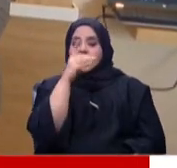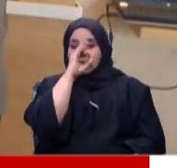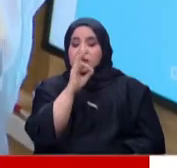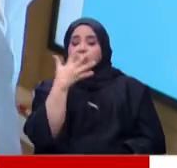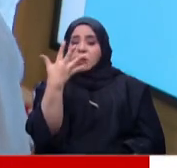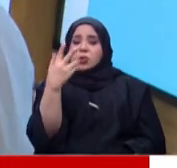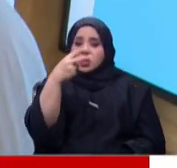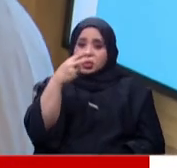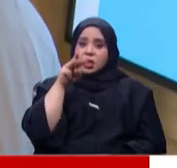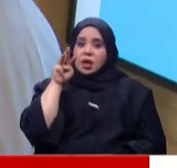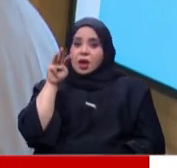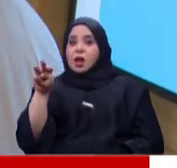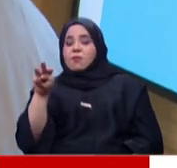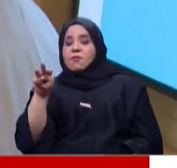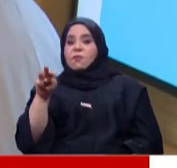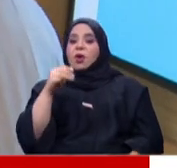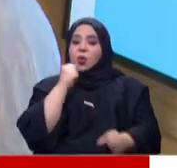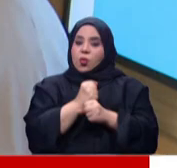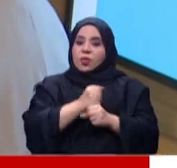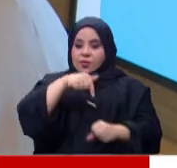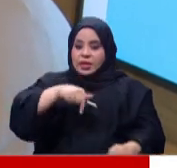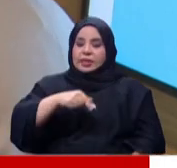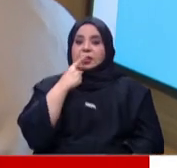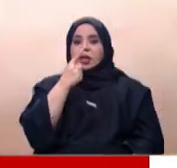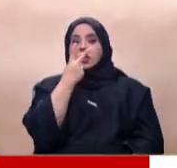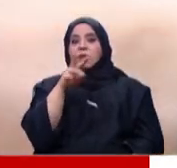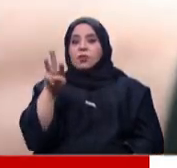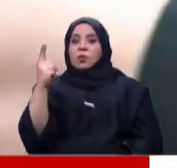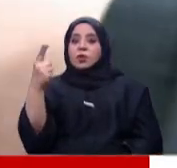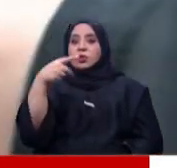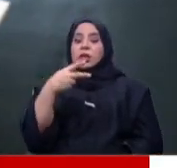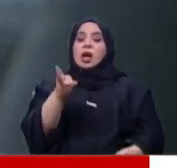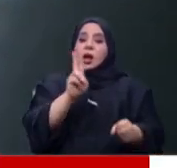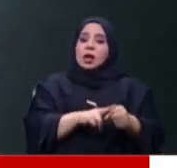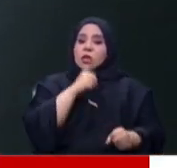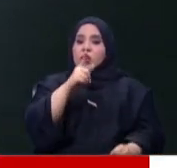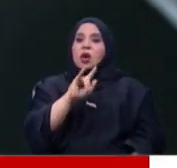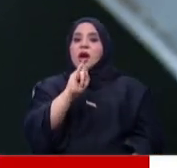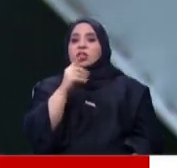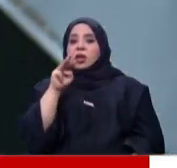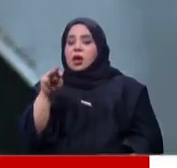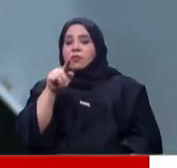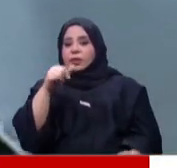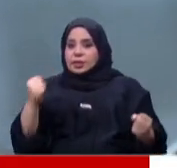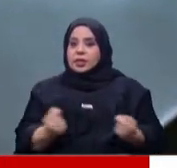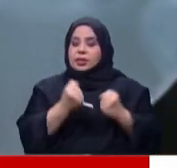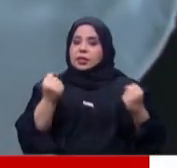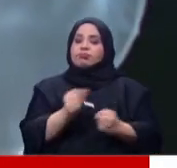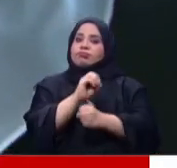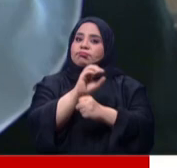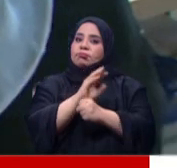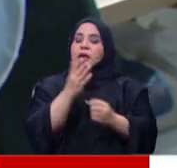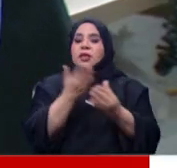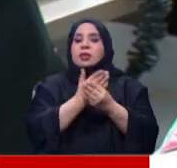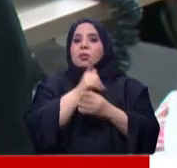وظيفة وفرصة عمل خلال العام الحالي، إلى جانب 10,000 فرصة تدريب بهدف